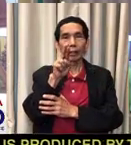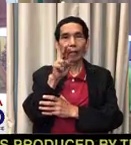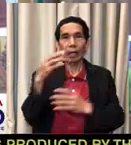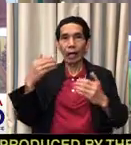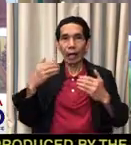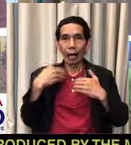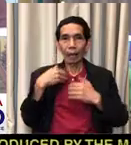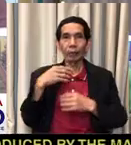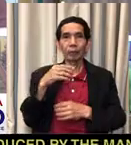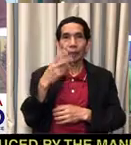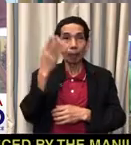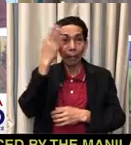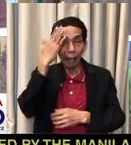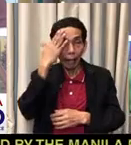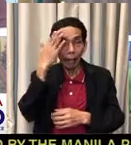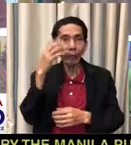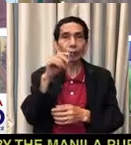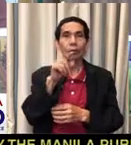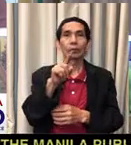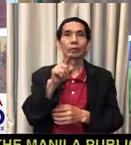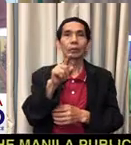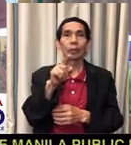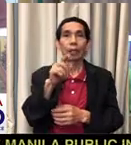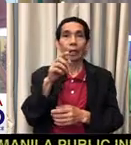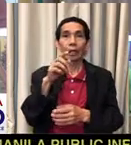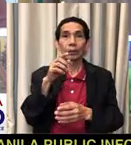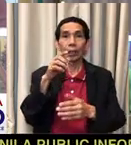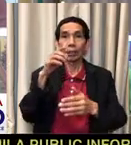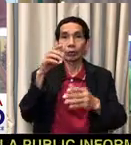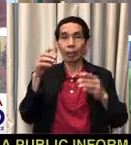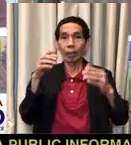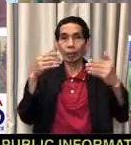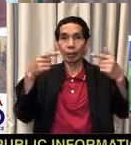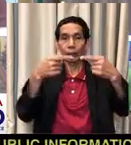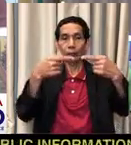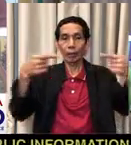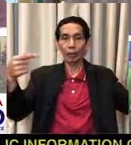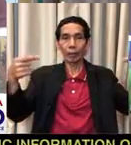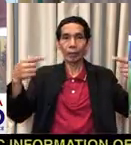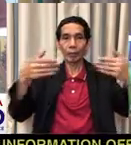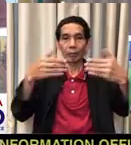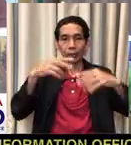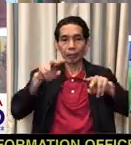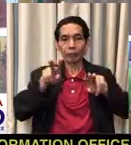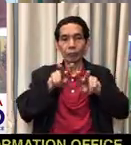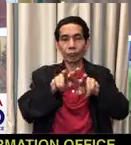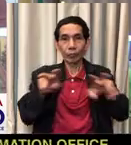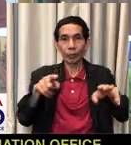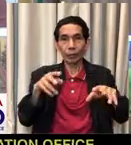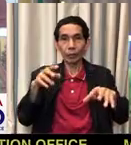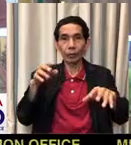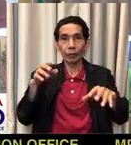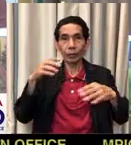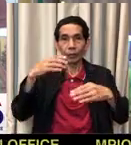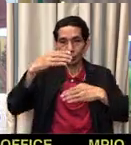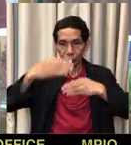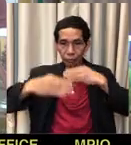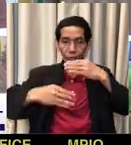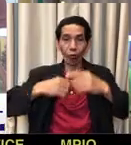Tapos meron yung detection. Kaya pag tumama ka doon sa, di ba may pedestrian, iginanon mo yung gulong